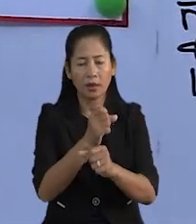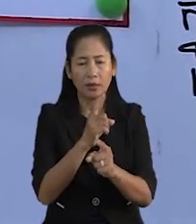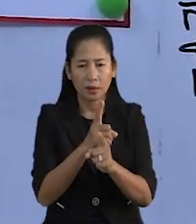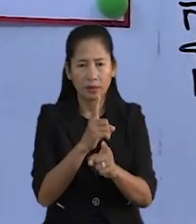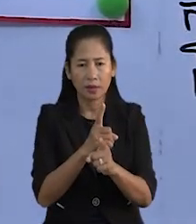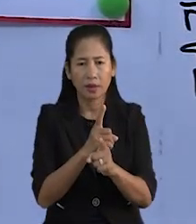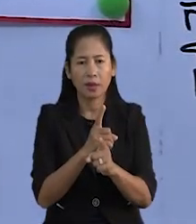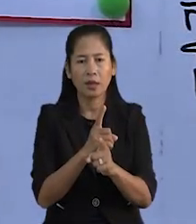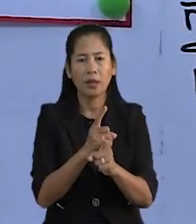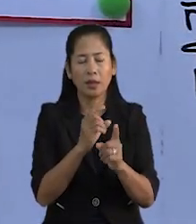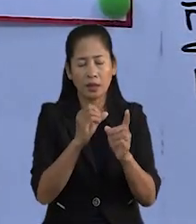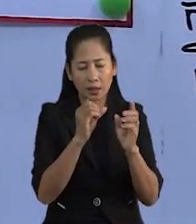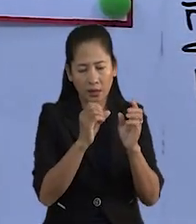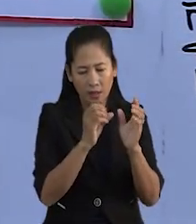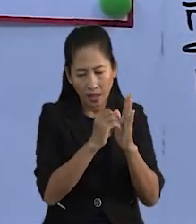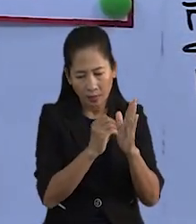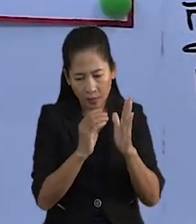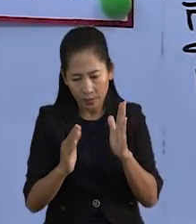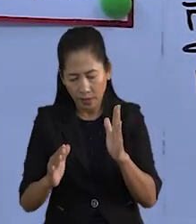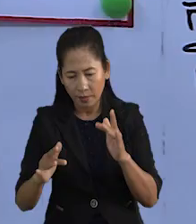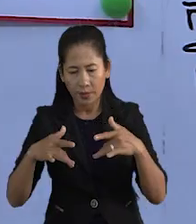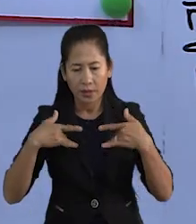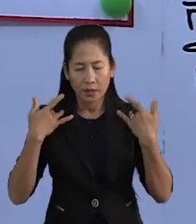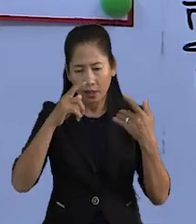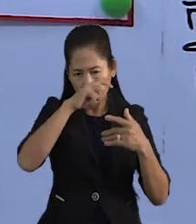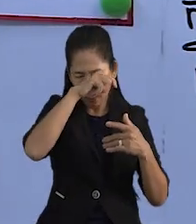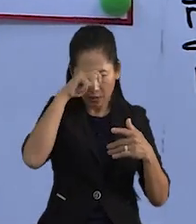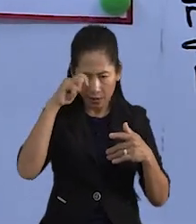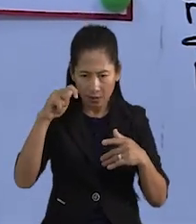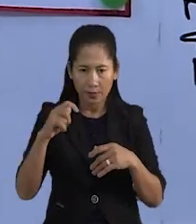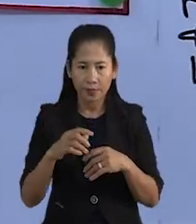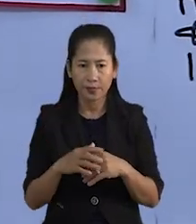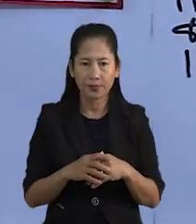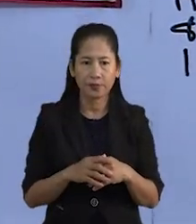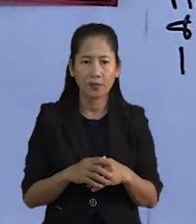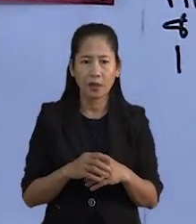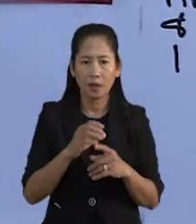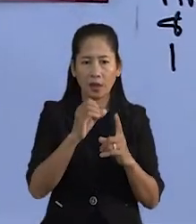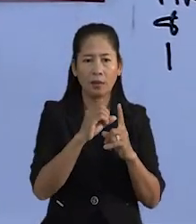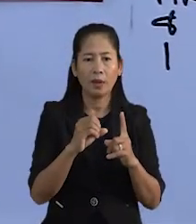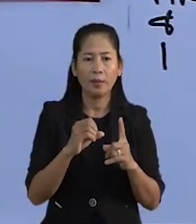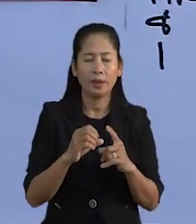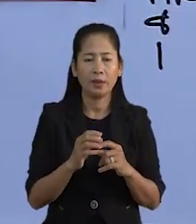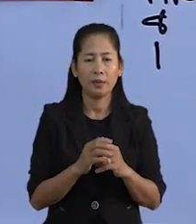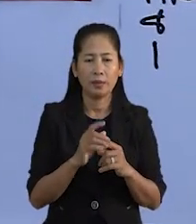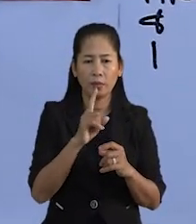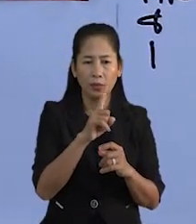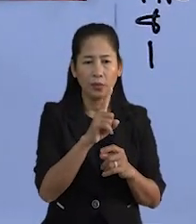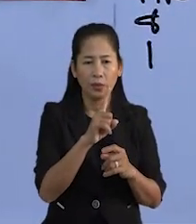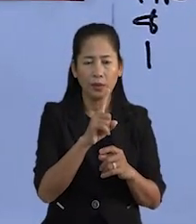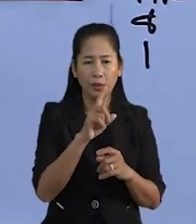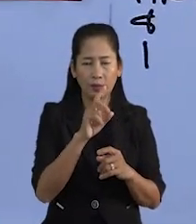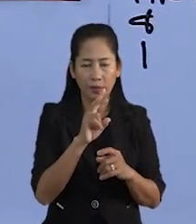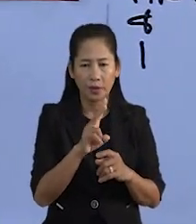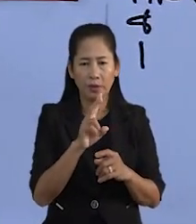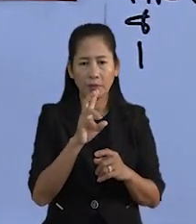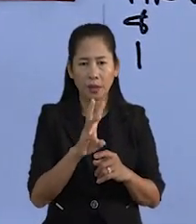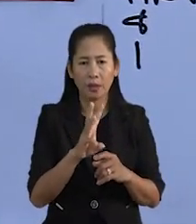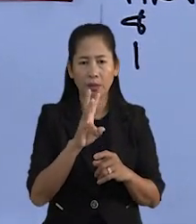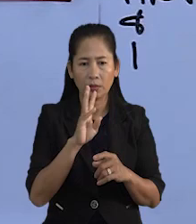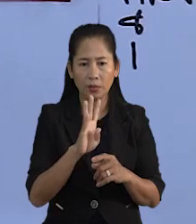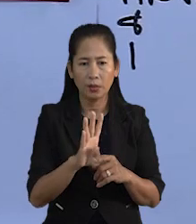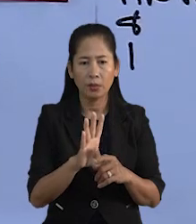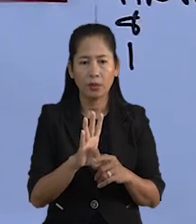មត្រូវតាមលំដាប់ព្រឹត្តិការណ៍នៃរឿងបាទអញ្ចឹងលបះលោកគ្រូមាន1